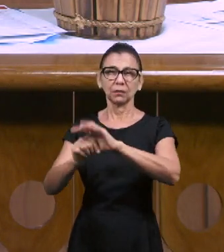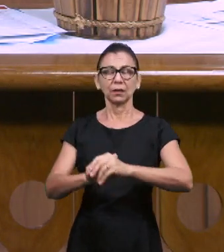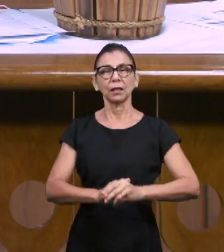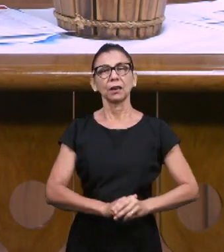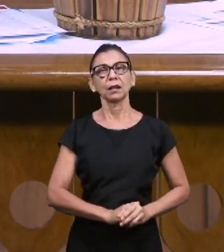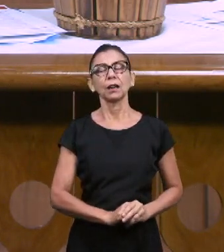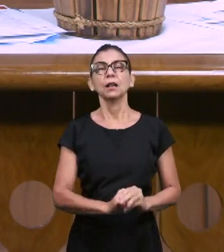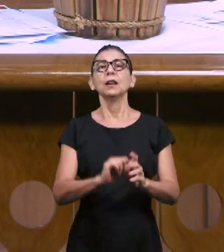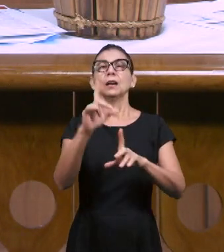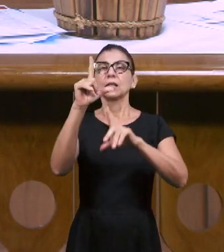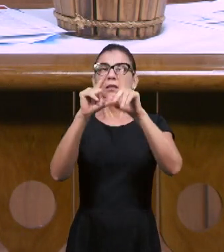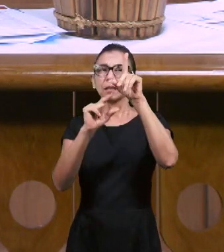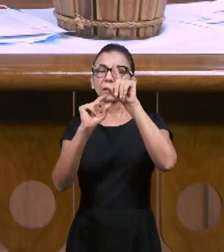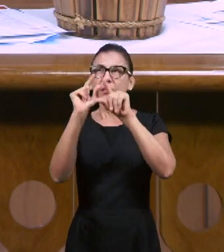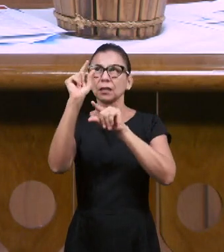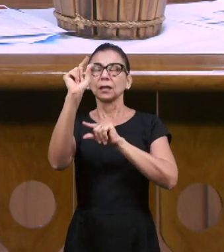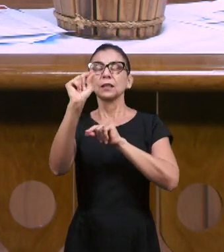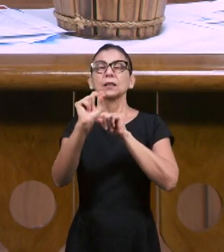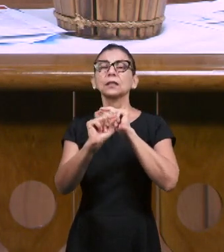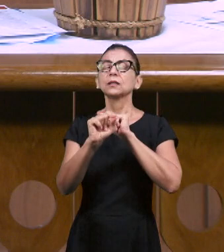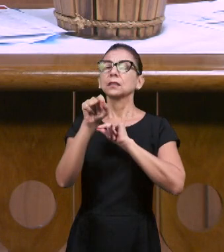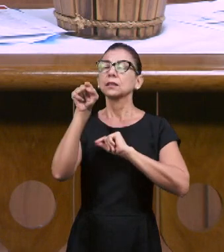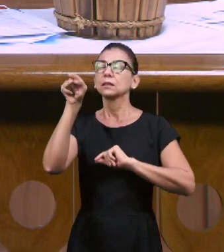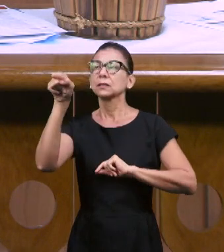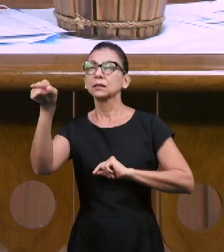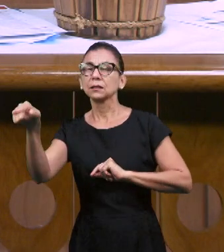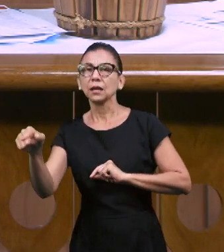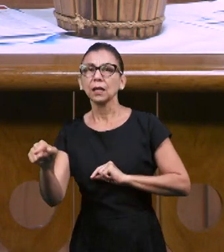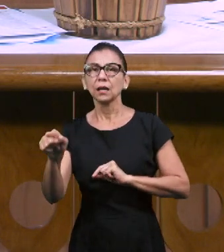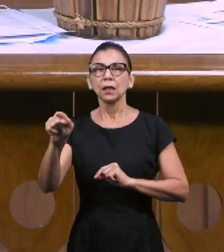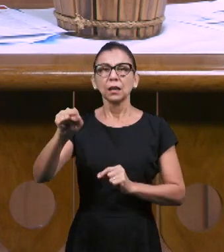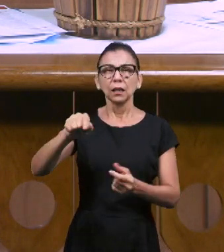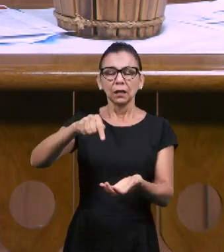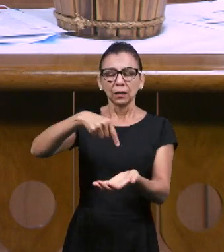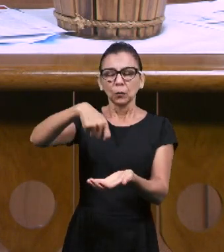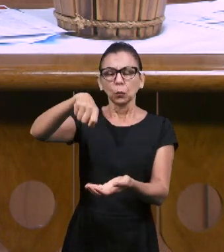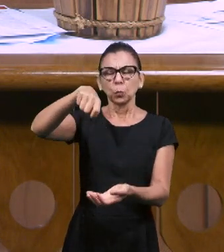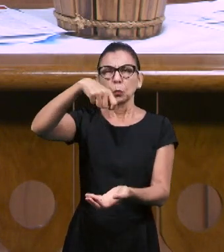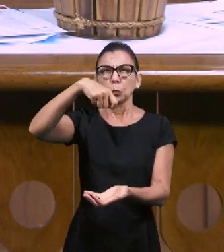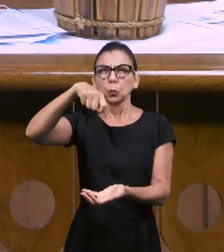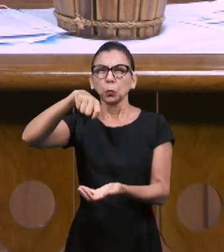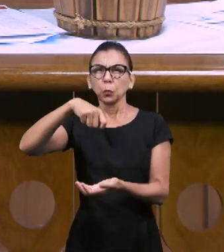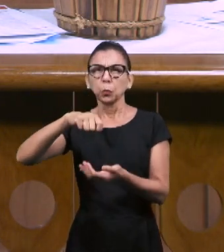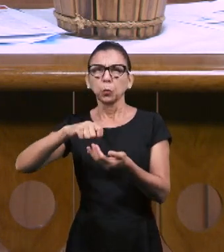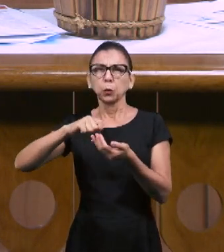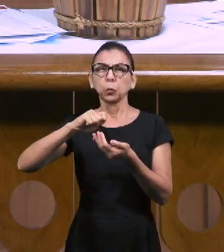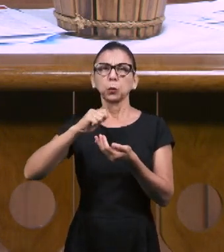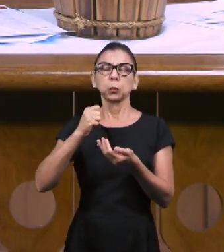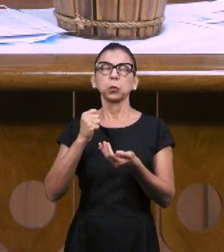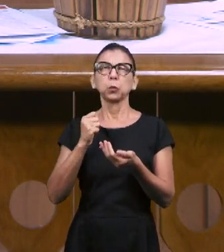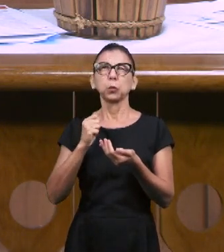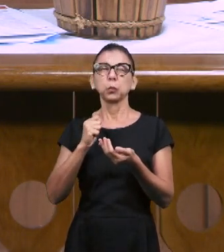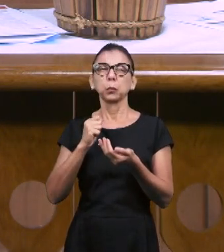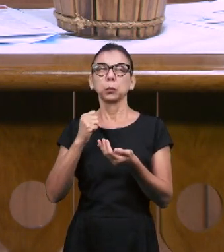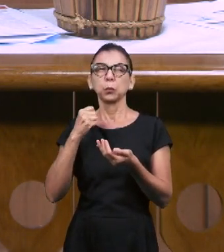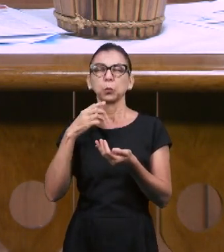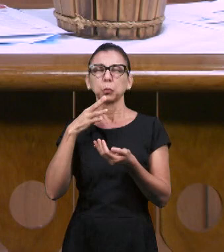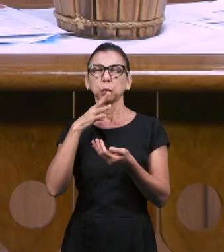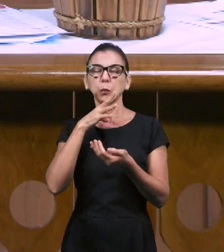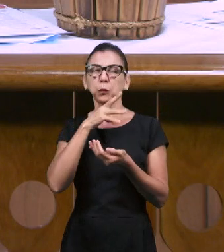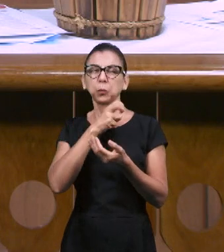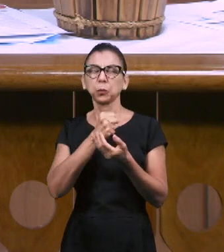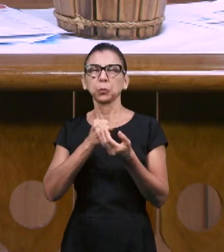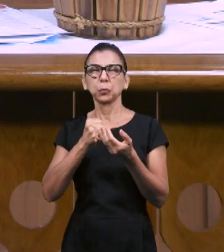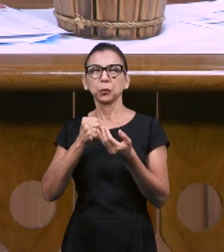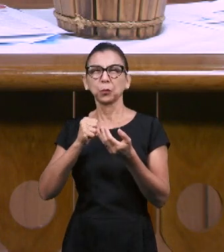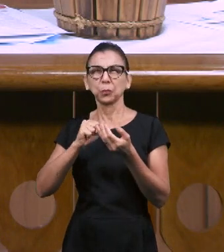était là, les rois mages étaient là, l'heure de l'encens et de la myrrhe, tout va bien. Mais pour nous, ce